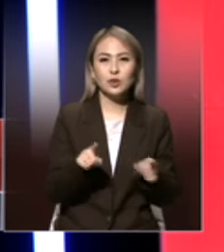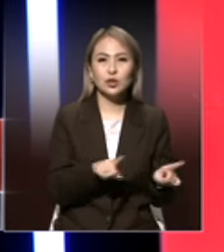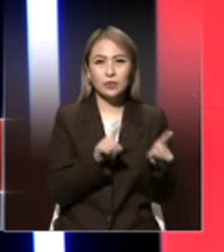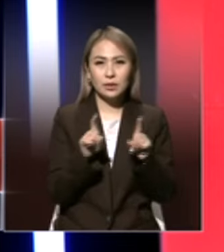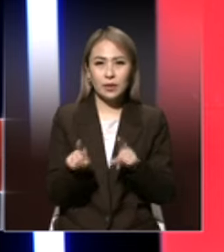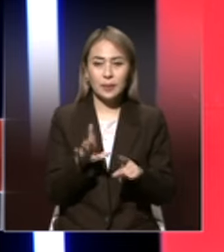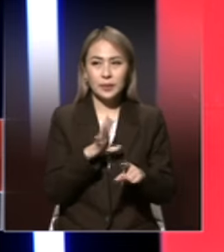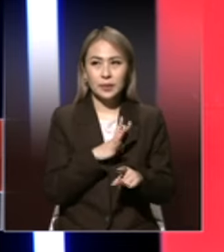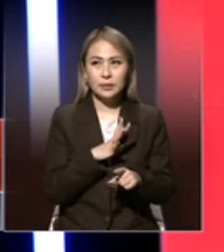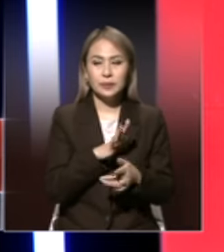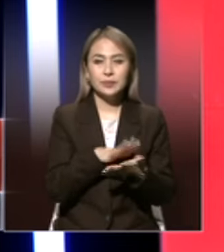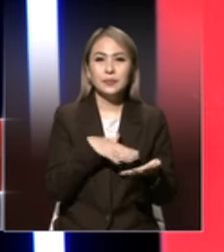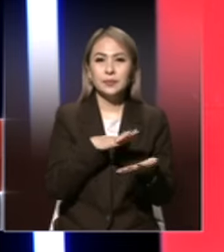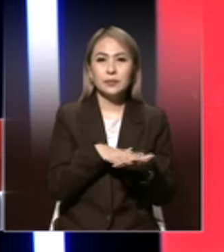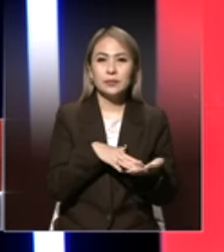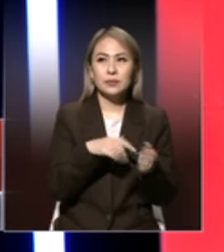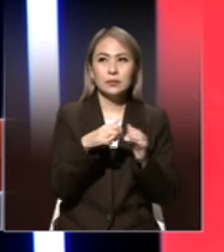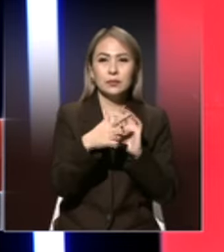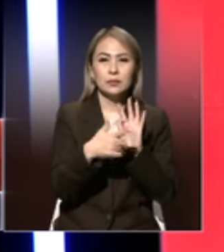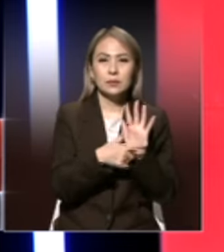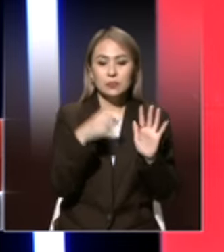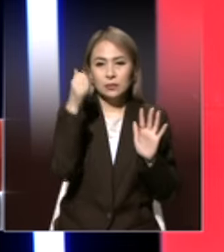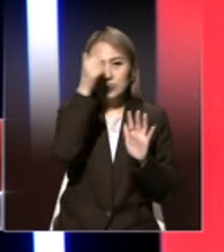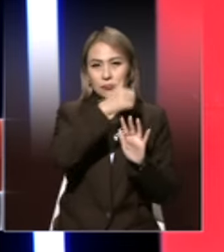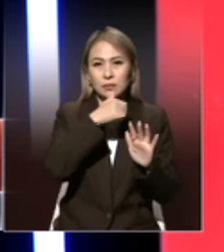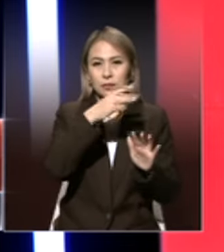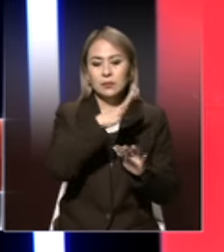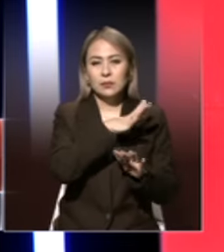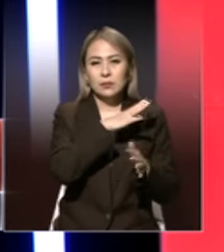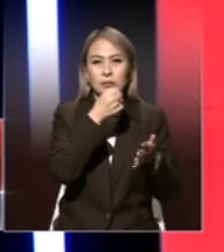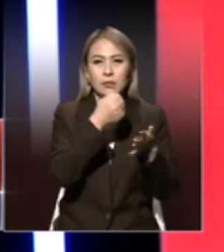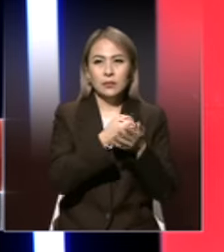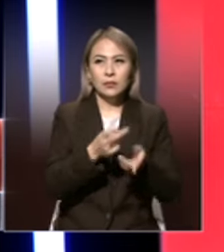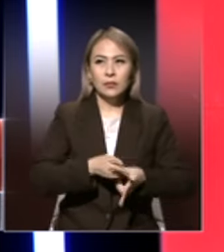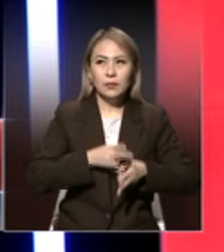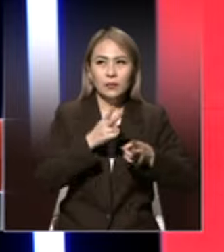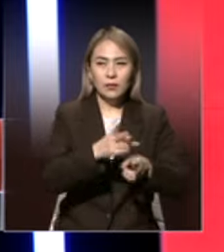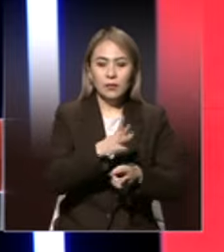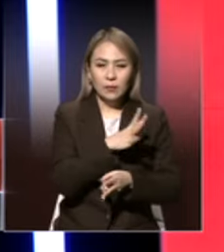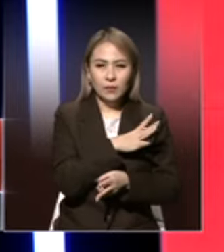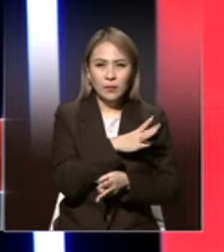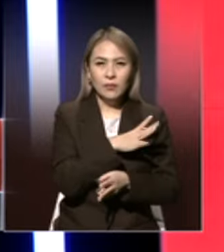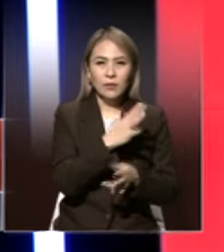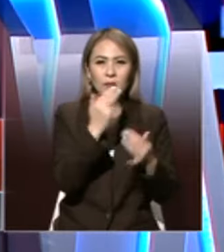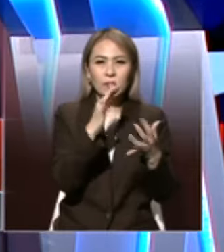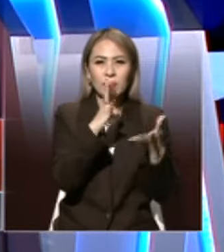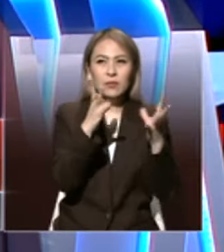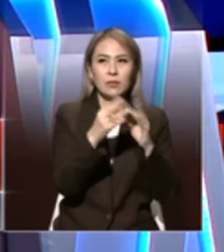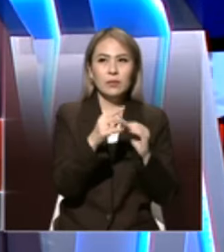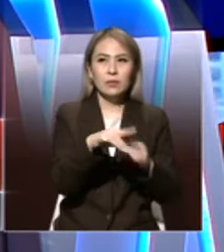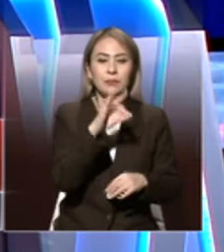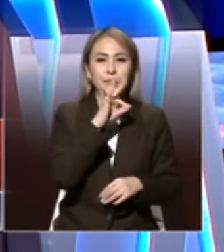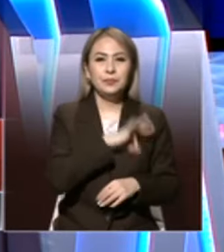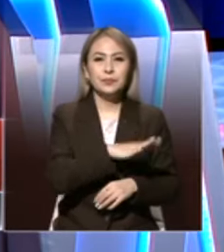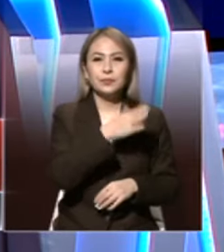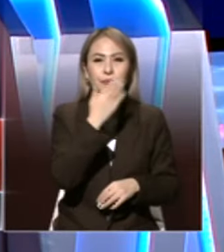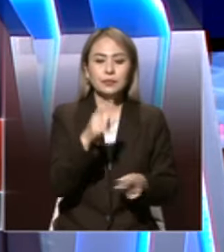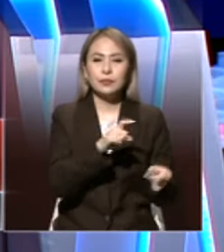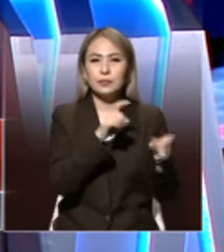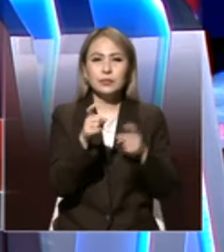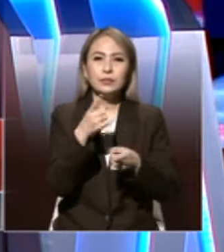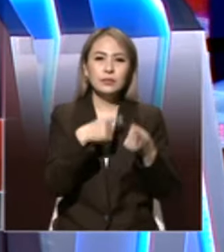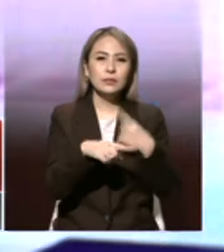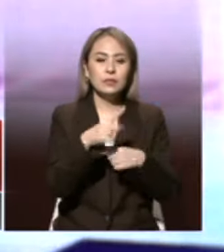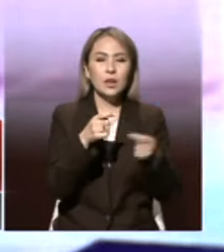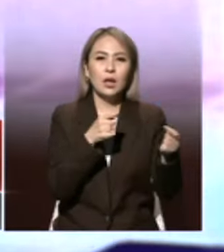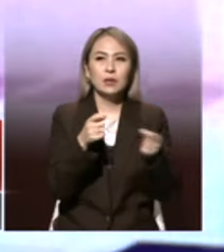ауысты. 17 жылы. 17 жылға дейін қылмыстық болған. Солай ғой енді. Өзінің нәтижесін бермегендіктен әкімшілікке қайтадан